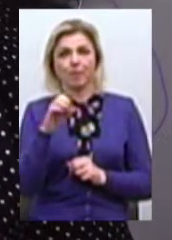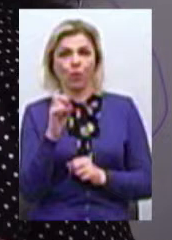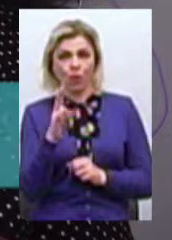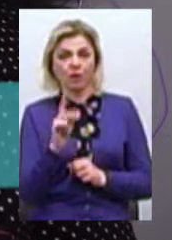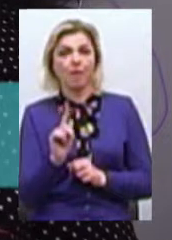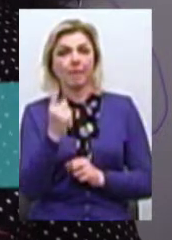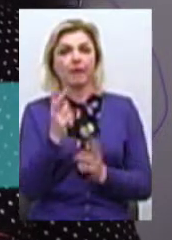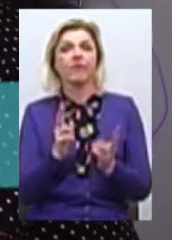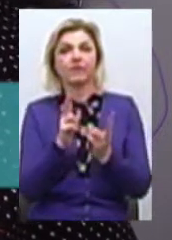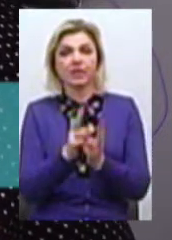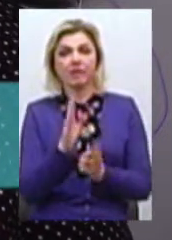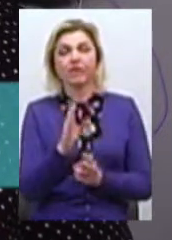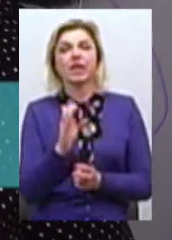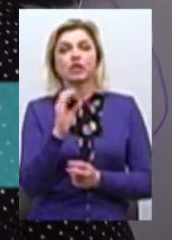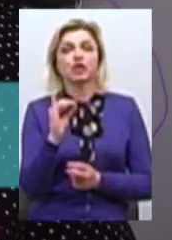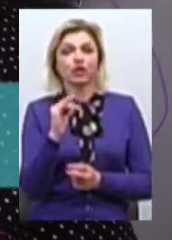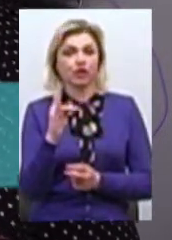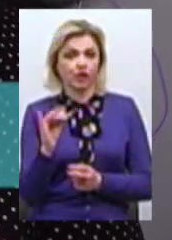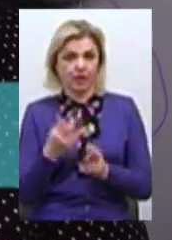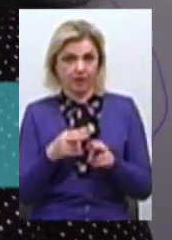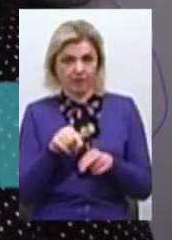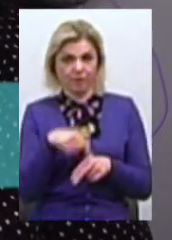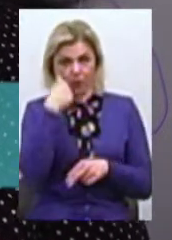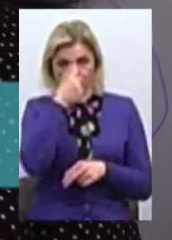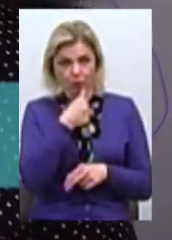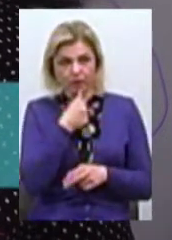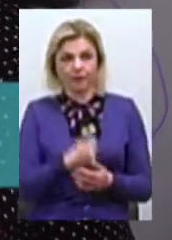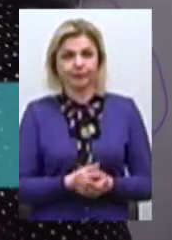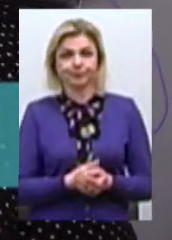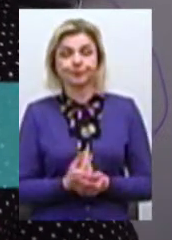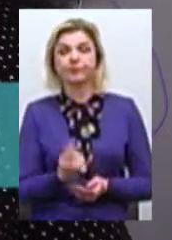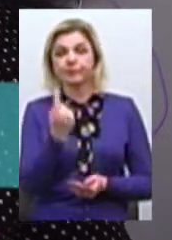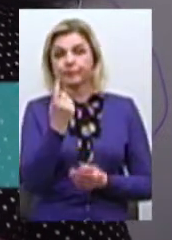Перша зустріча була в кабінеті психолога.